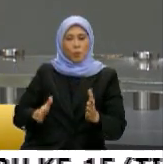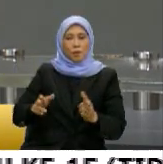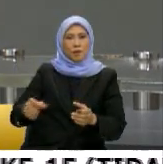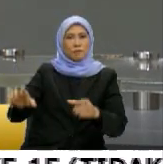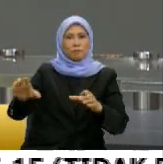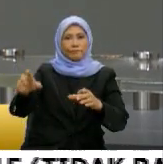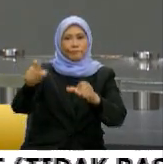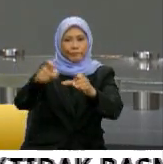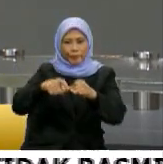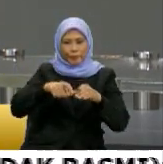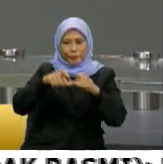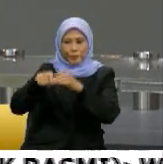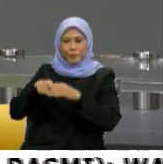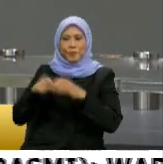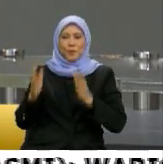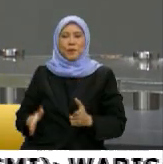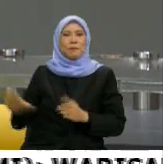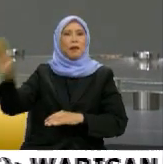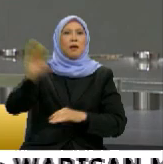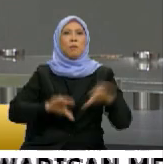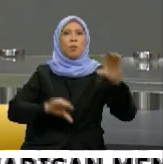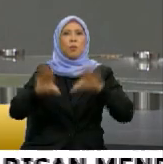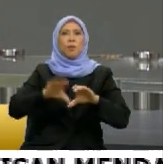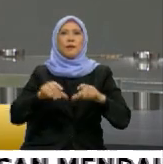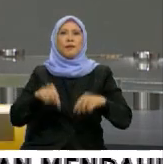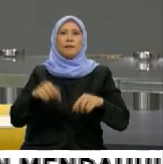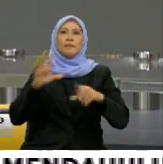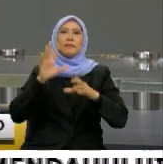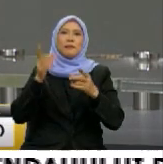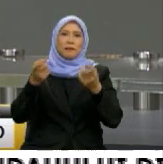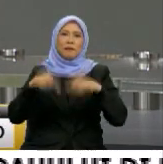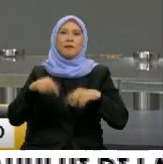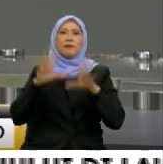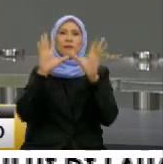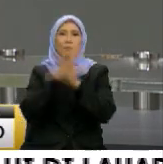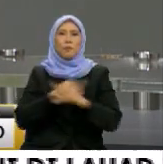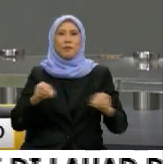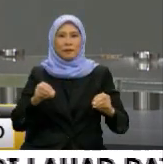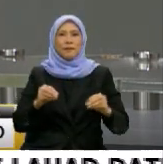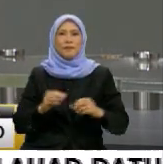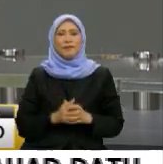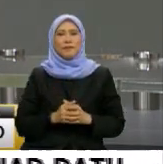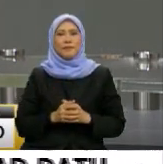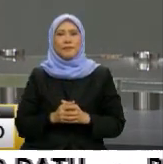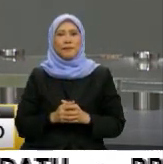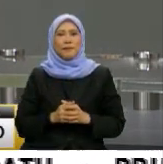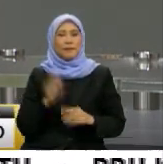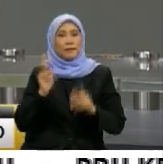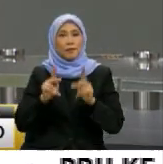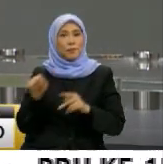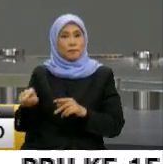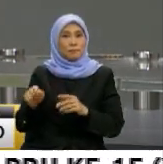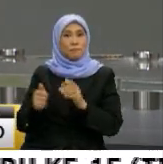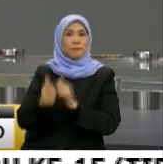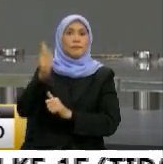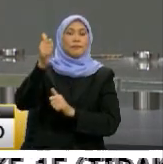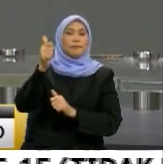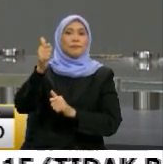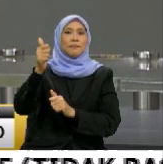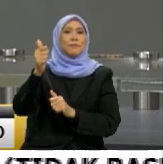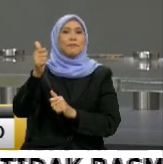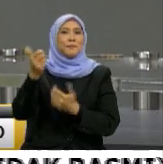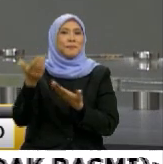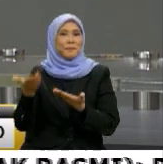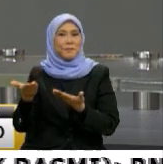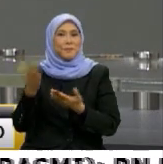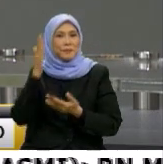terutamanya ke Sarawak. So banyaklah sebenarnya apa hang yang boleh Sarawak dapat kalau katakan diorang jadi the sexy girl